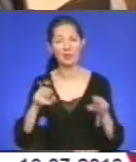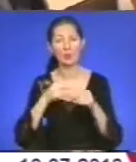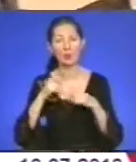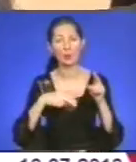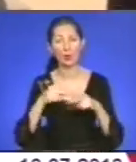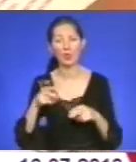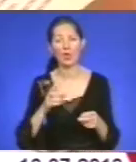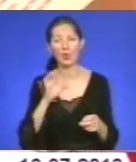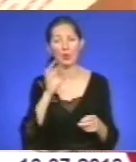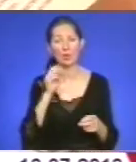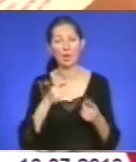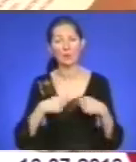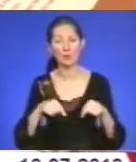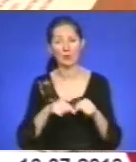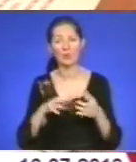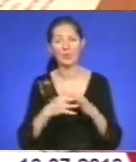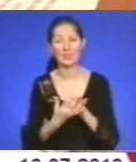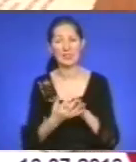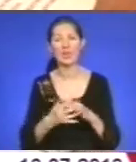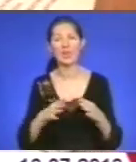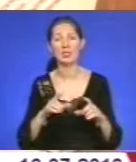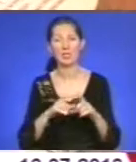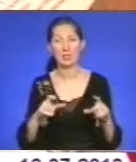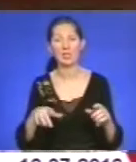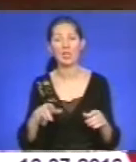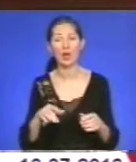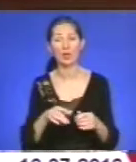соціальну інфраструктуру в сільських населених пунктах. Реформа